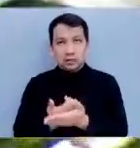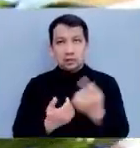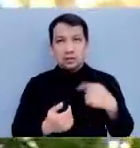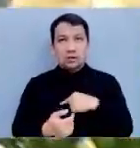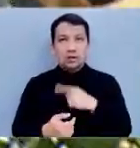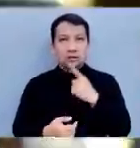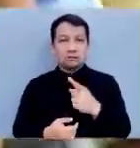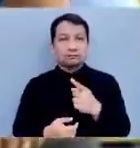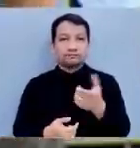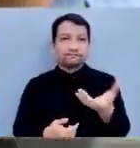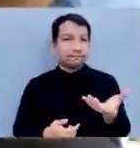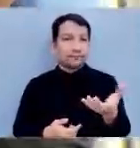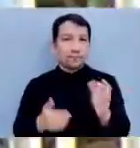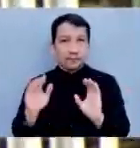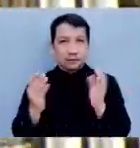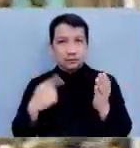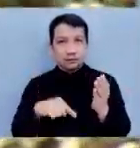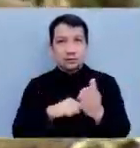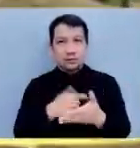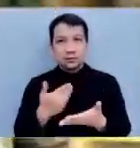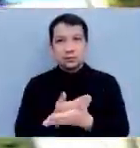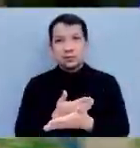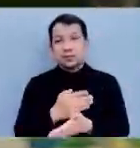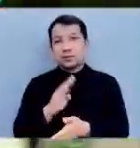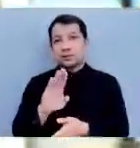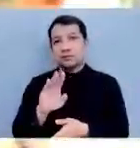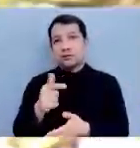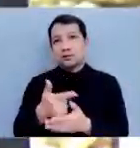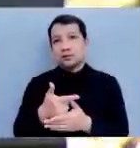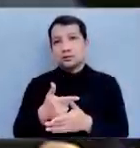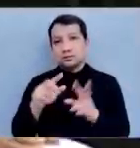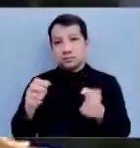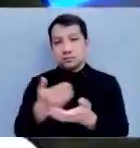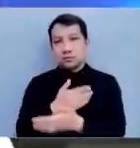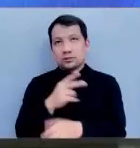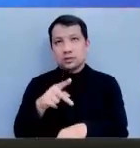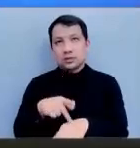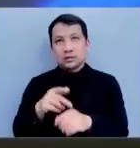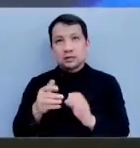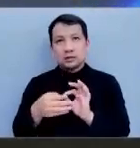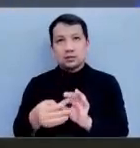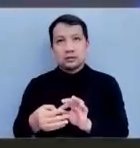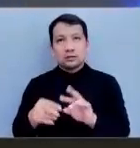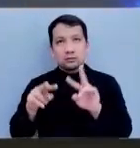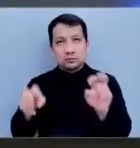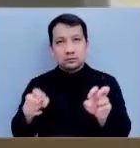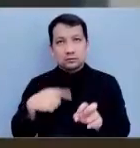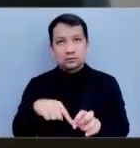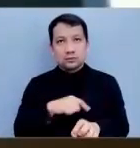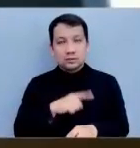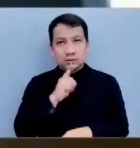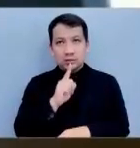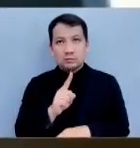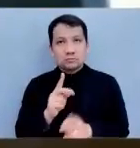naman maiwasang maikumpara sa bagong lipunan ni dating Pangulong Marcos ang temang Bagong Pilipinas. So I'm sure maraming sasabi,